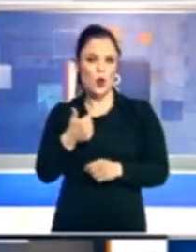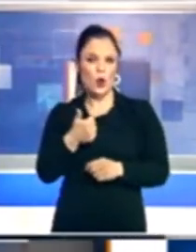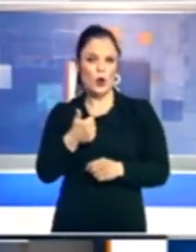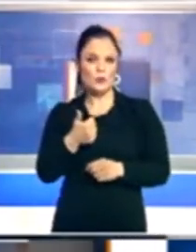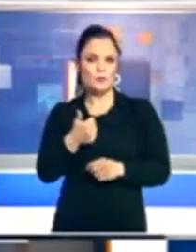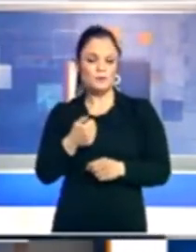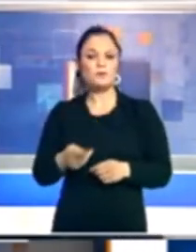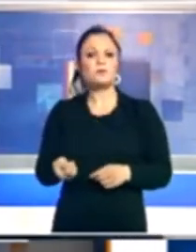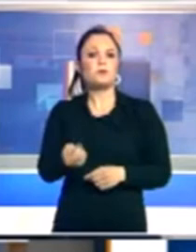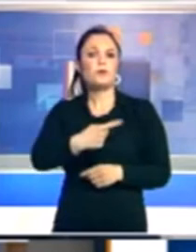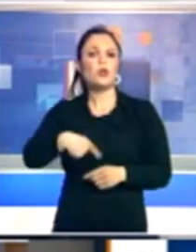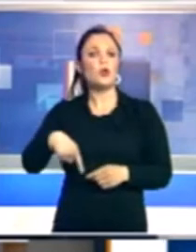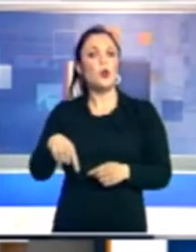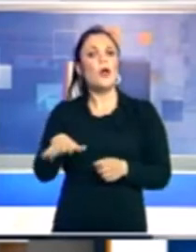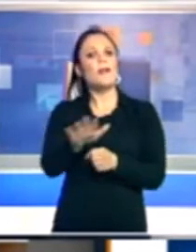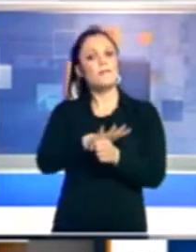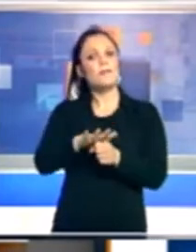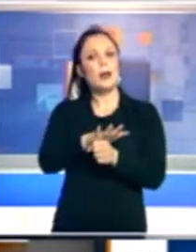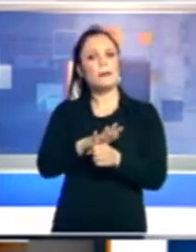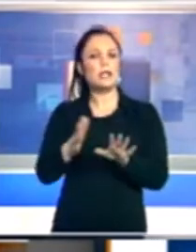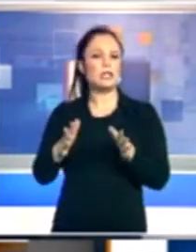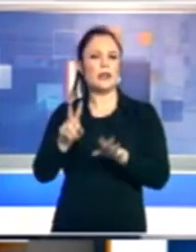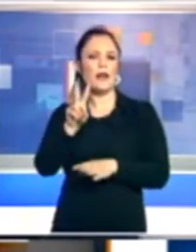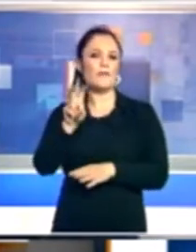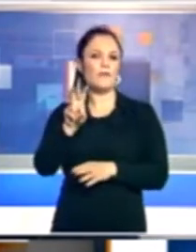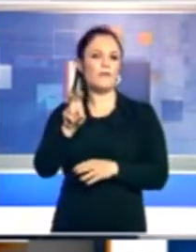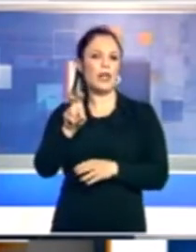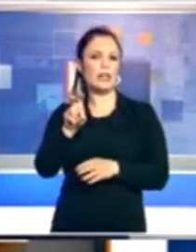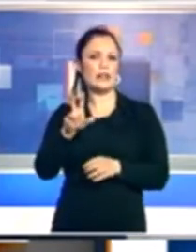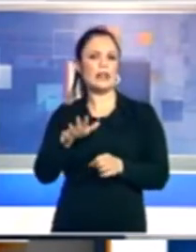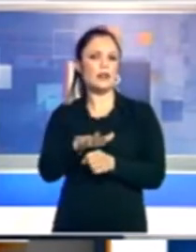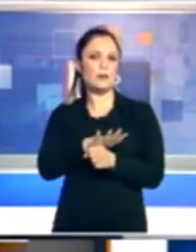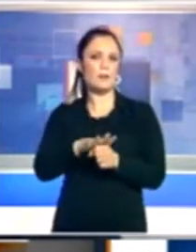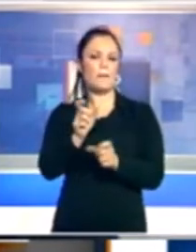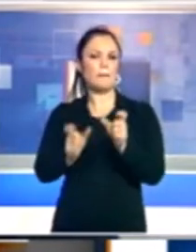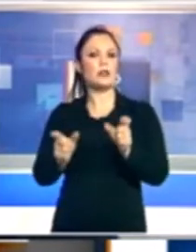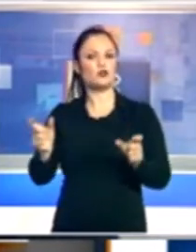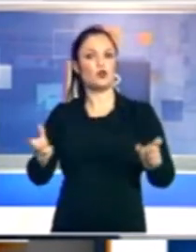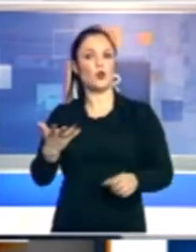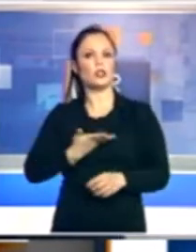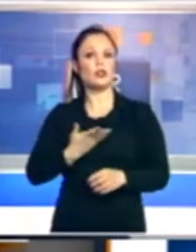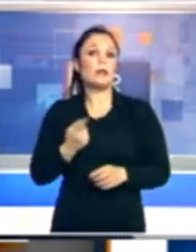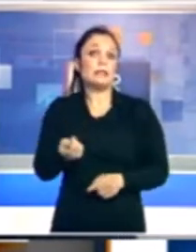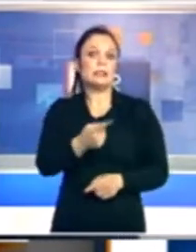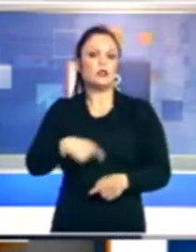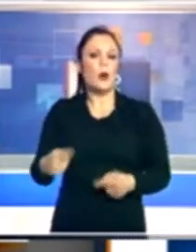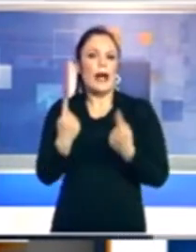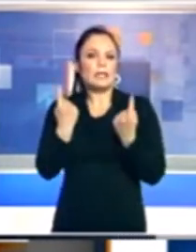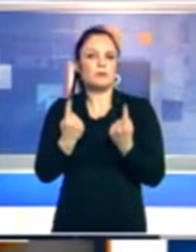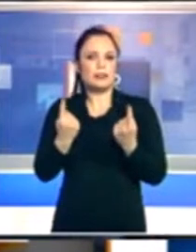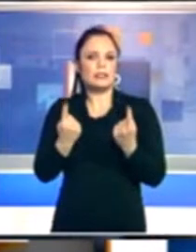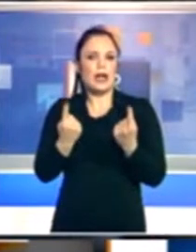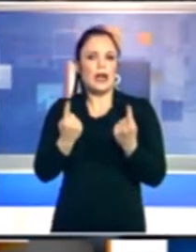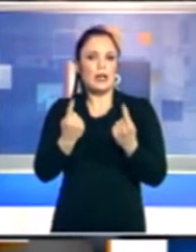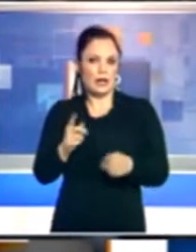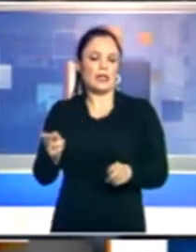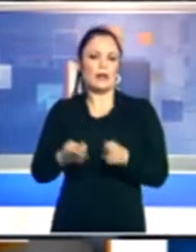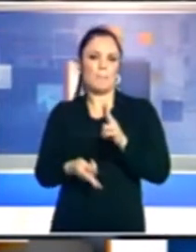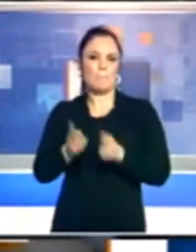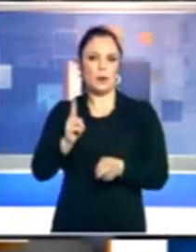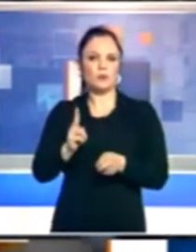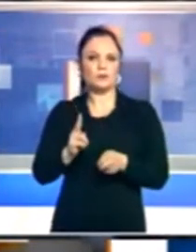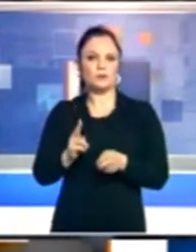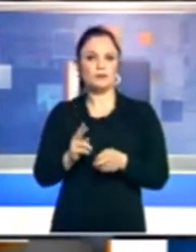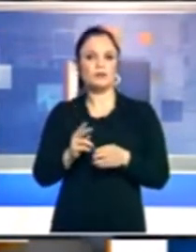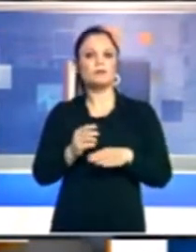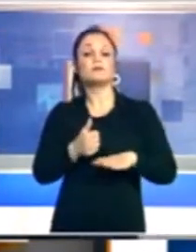un numero di famiglie intorno ad una ventina di unità e però ci aspettiamo numeri molto più importanti. E in prima linea ci sarà